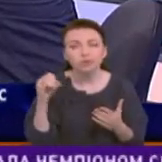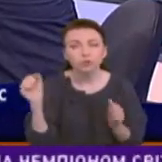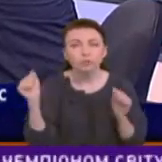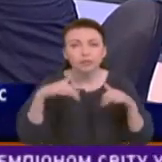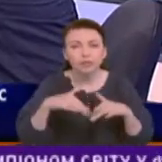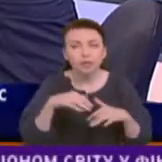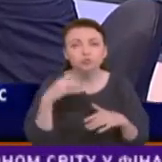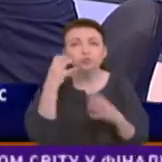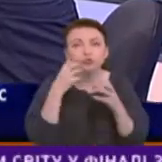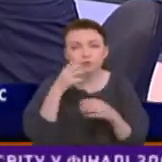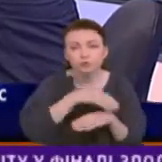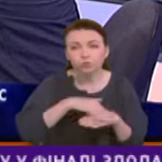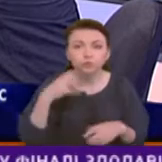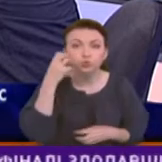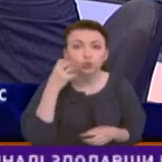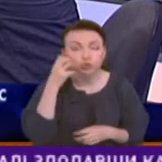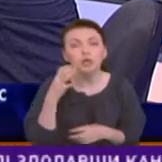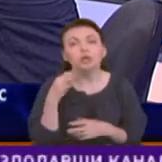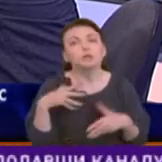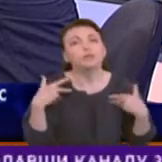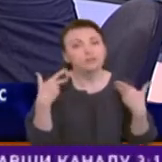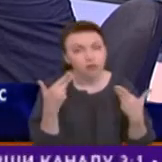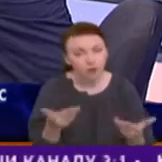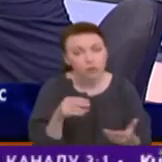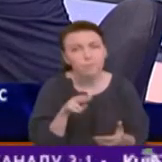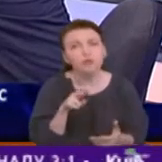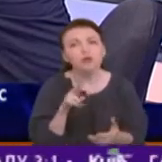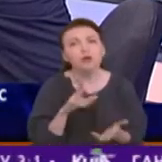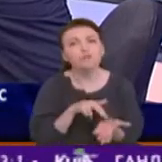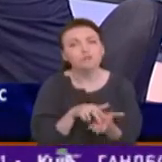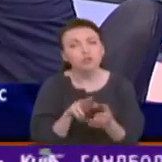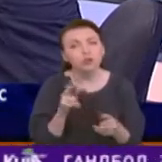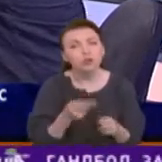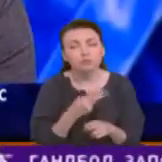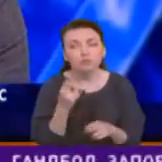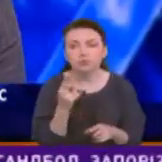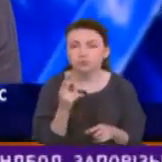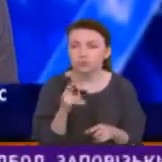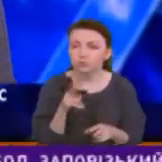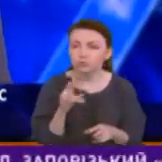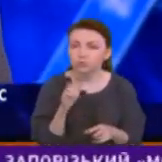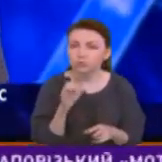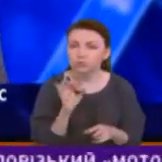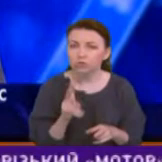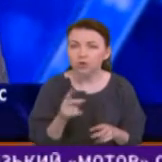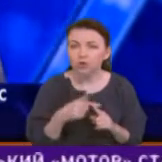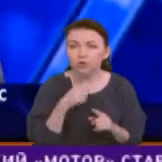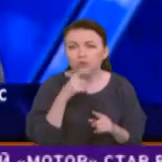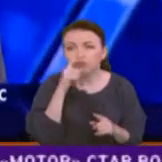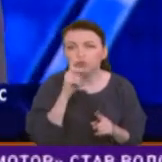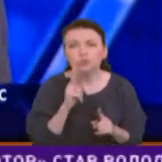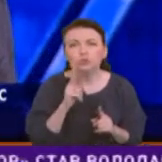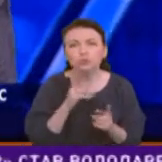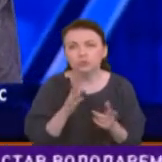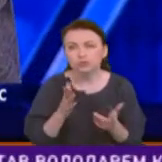на Пушкінську, привітали патріарха. Він вийшов так само без клобука. Тобто ці люди, я не бачу, хто взагалі налаштований на